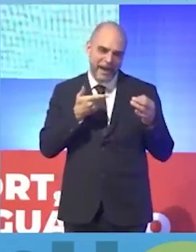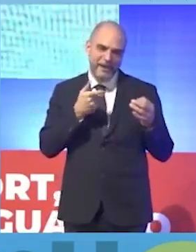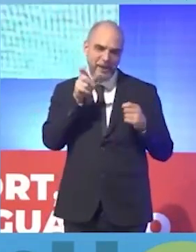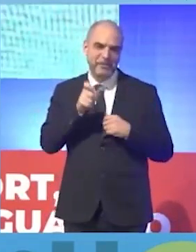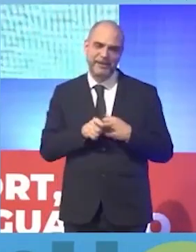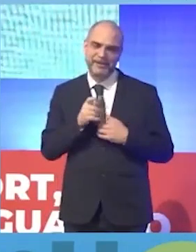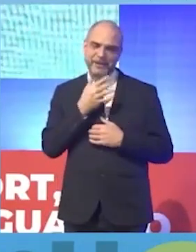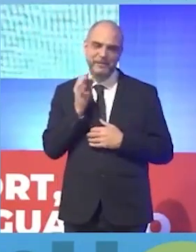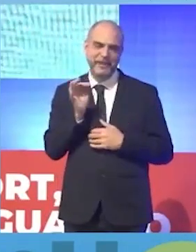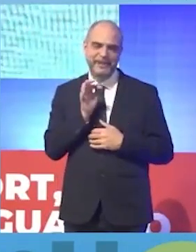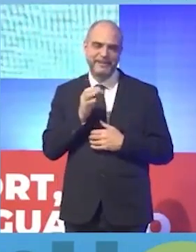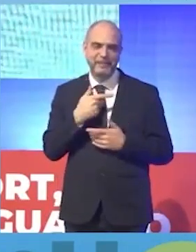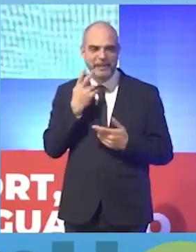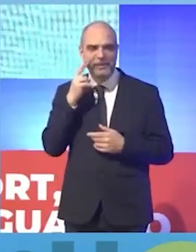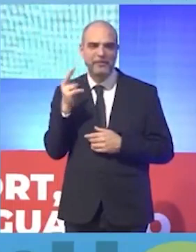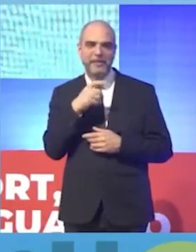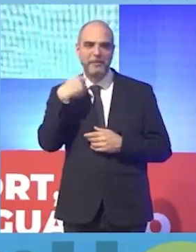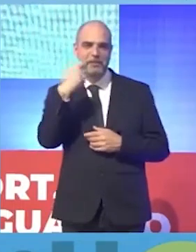la presentiamo, Martina, noi?